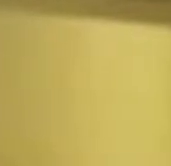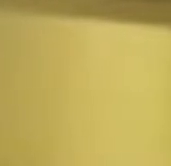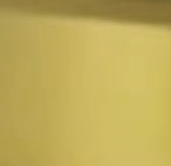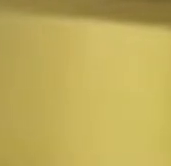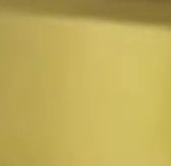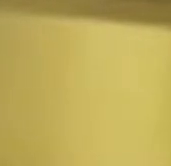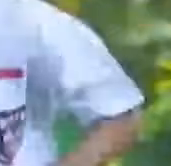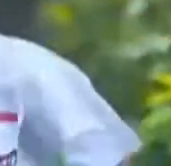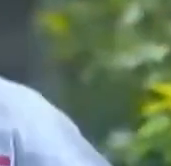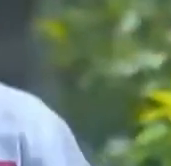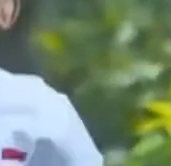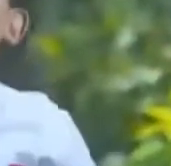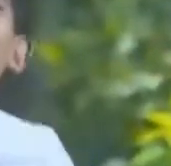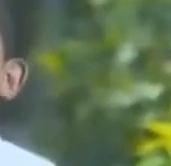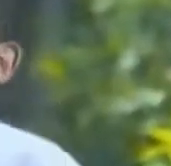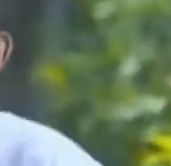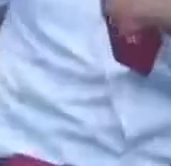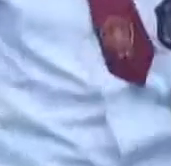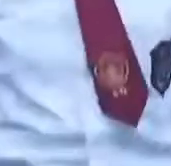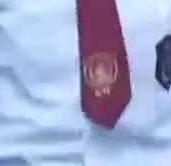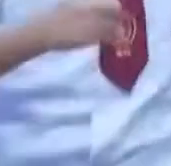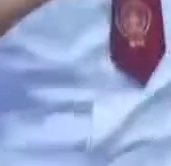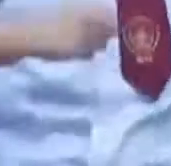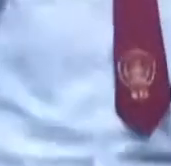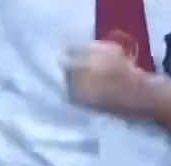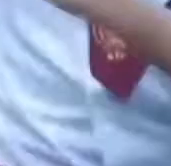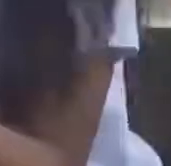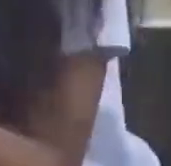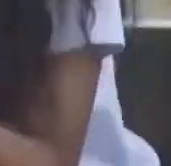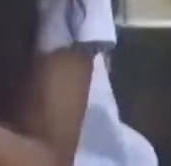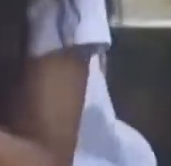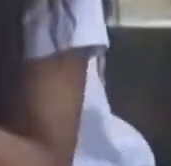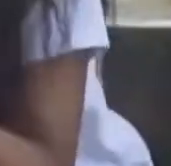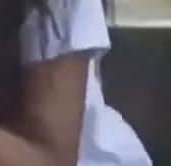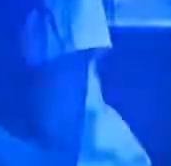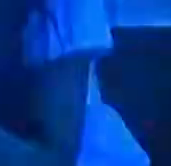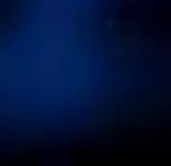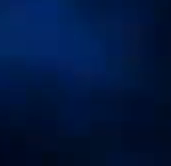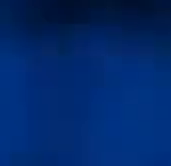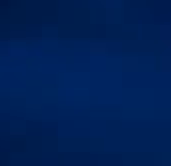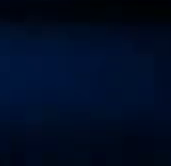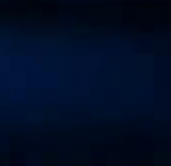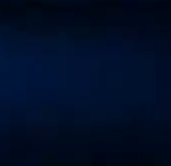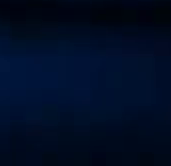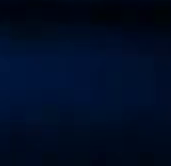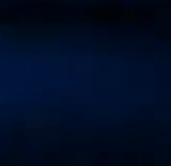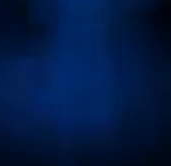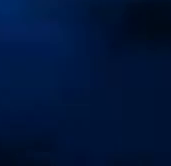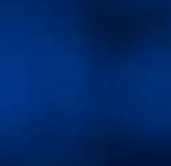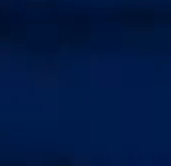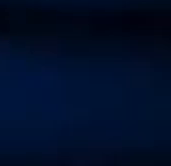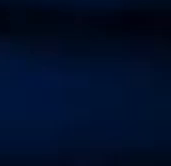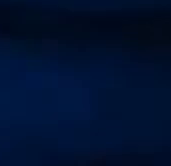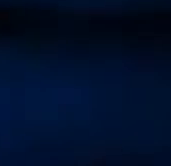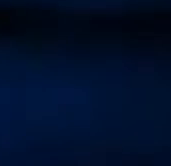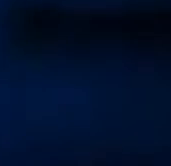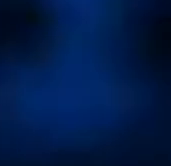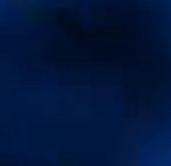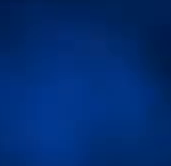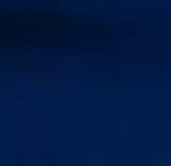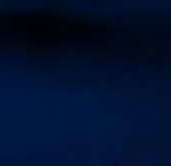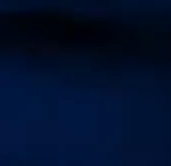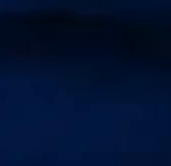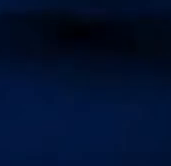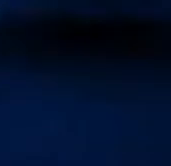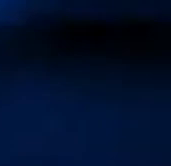bahwa tidak semua murid sama, sehingga setiap murid itu spesial. Merdeka Belajar episode ke-8